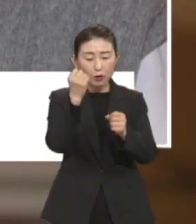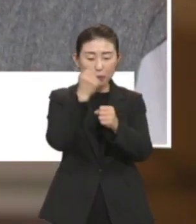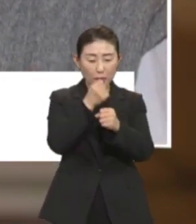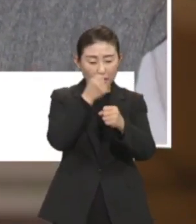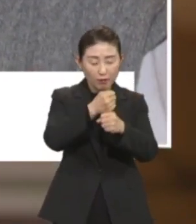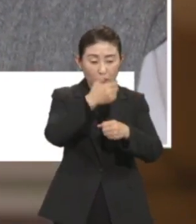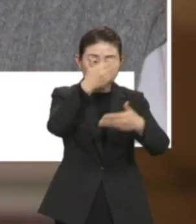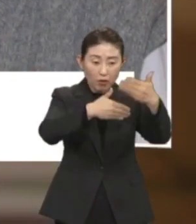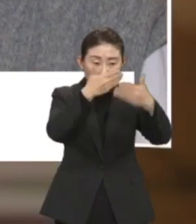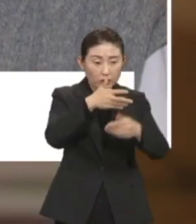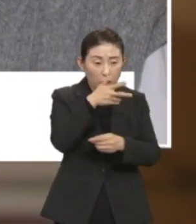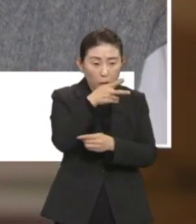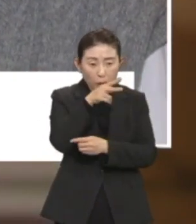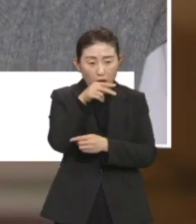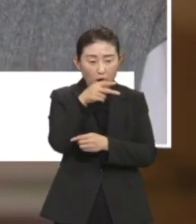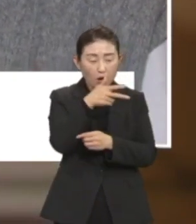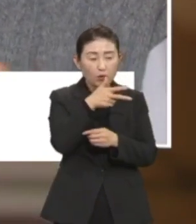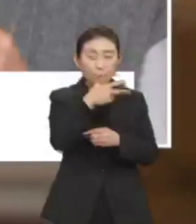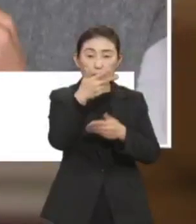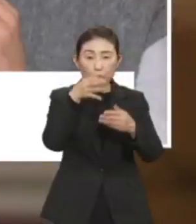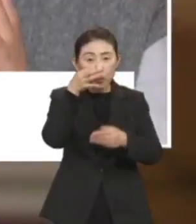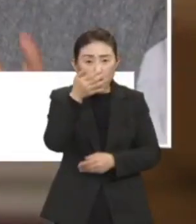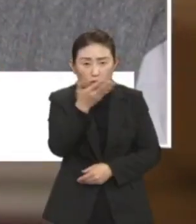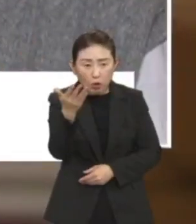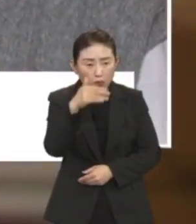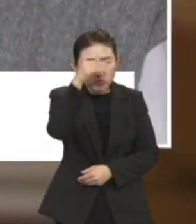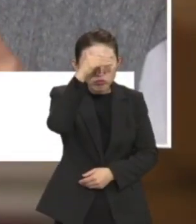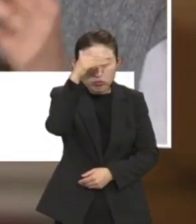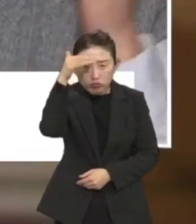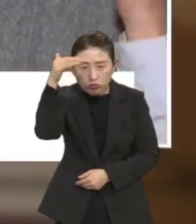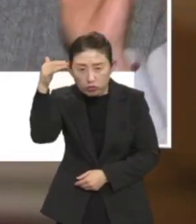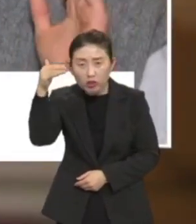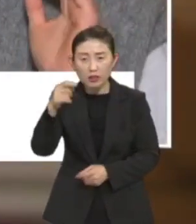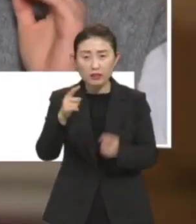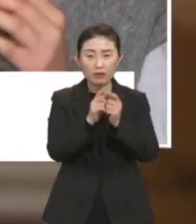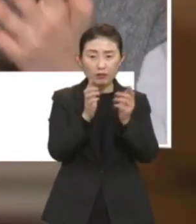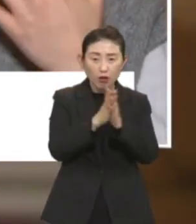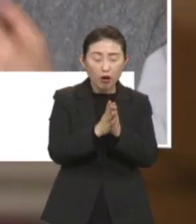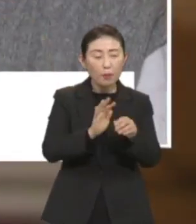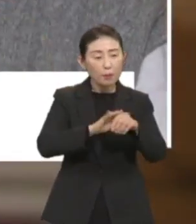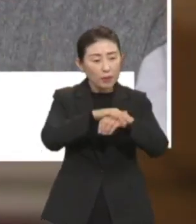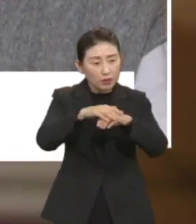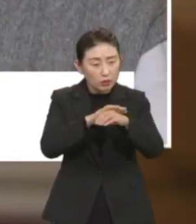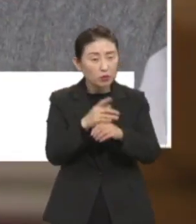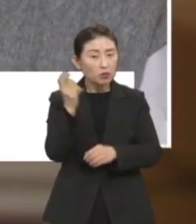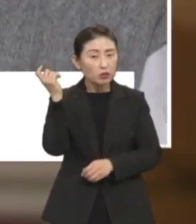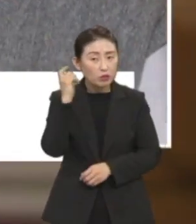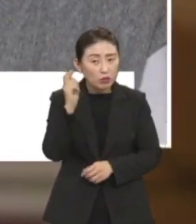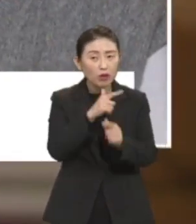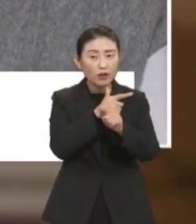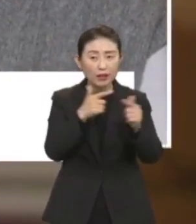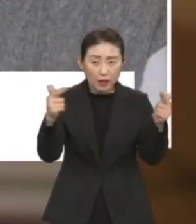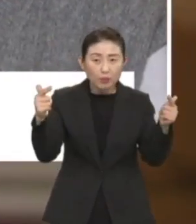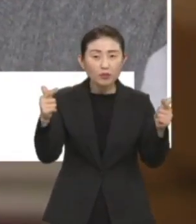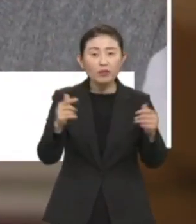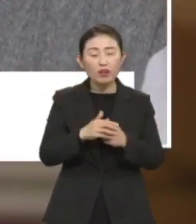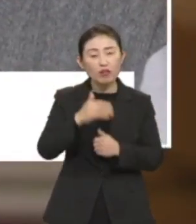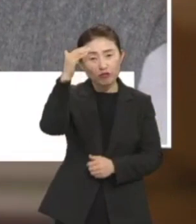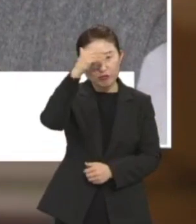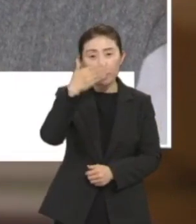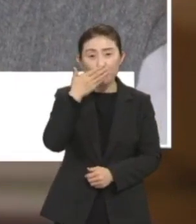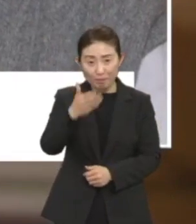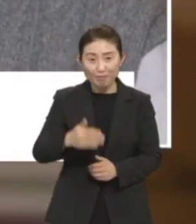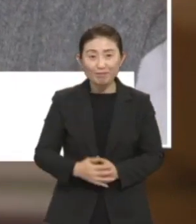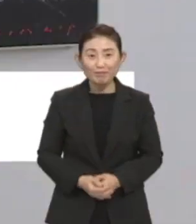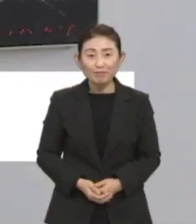과정을 영상으로 소개를 함으로써 이제 뭐 촉각이라든지 청각이라든지 시각이라든지 이런 다양한 감각을 활용해서 감상하실